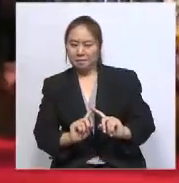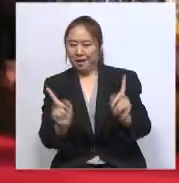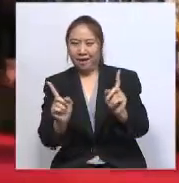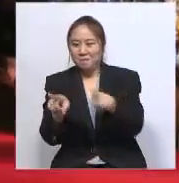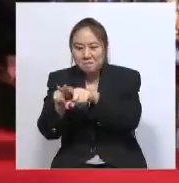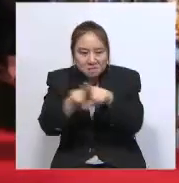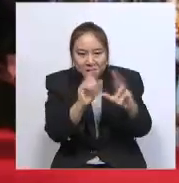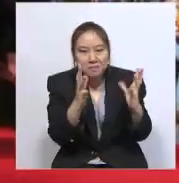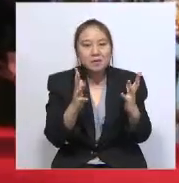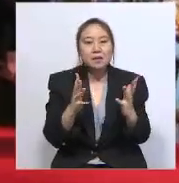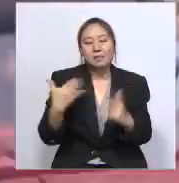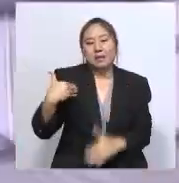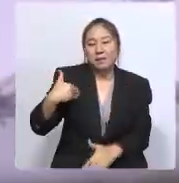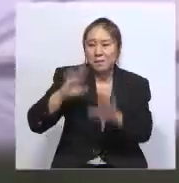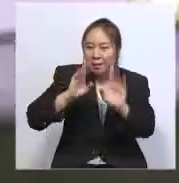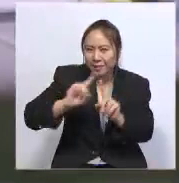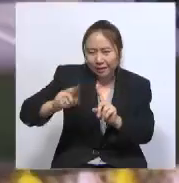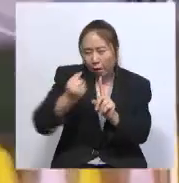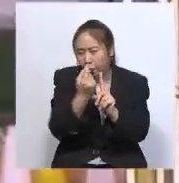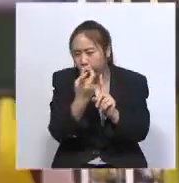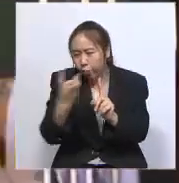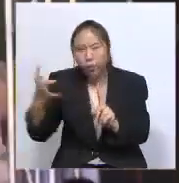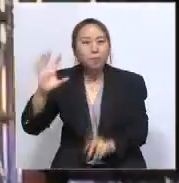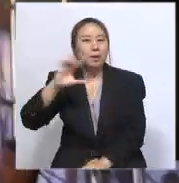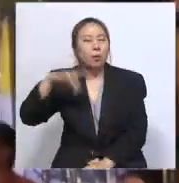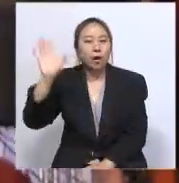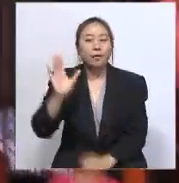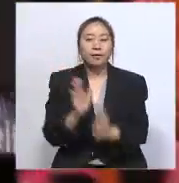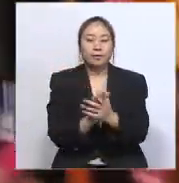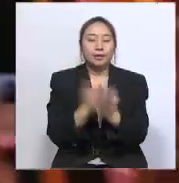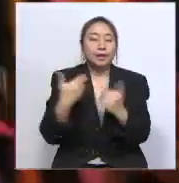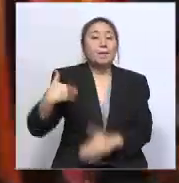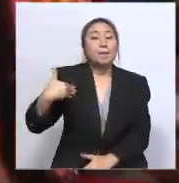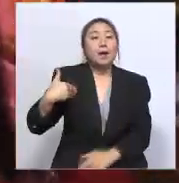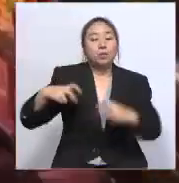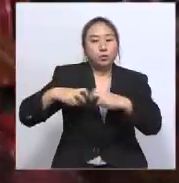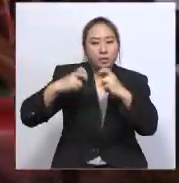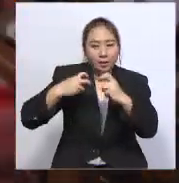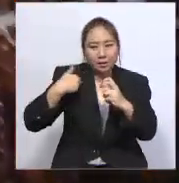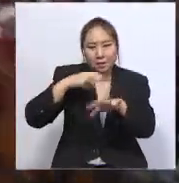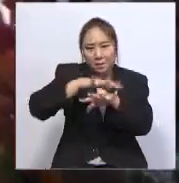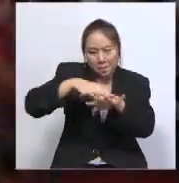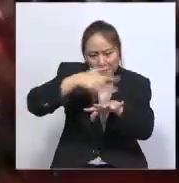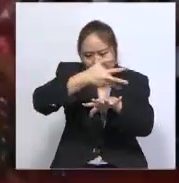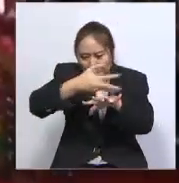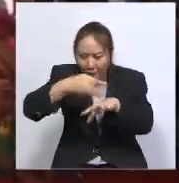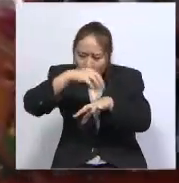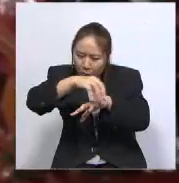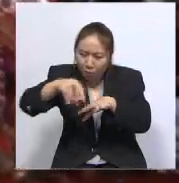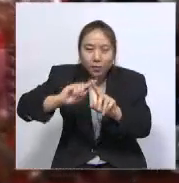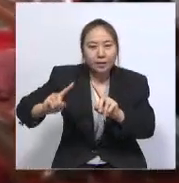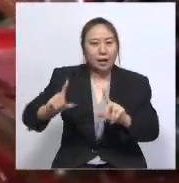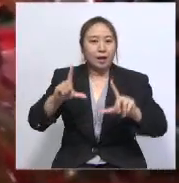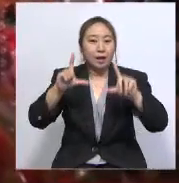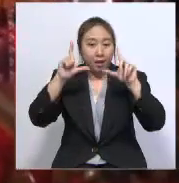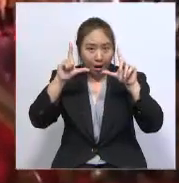ประณีตสวยงามกว่าร้อยสีพันลายการที่ผ้าไหมสุรินทร์ที่โดดเด่นด้วยลวดลายอันเป็นเอกลักษณ์เฉพาะนั้นได้รับอิทธิพ